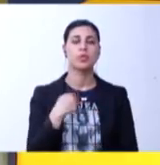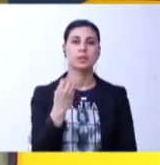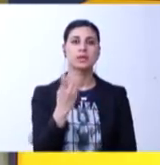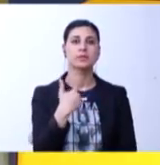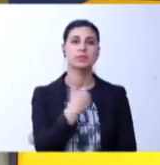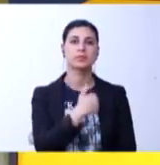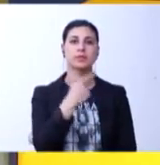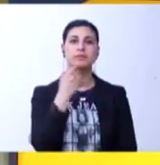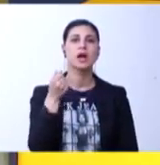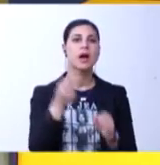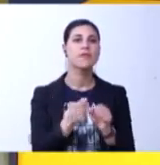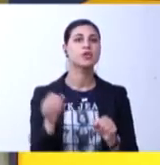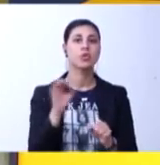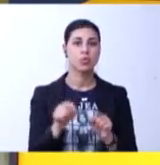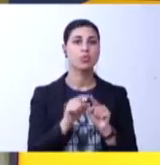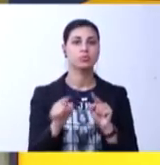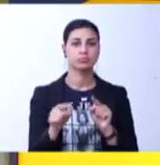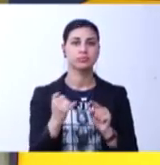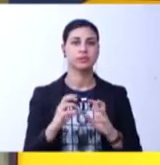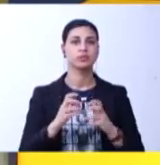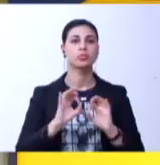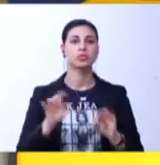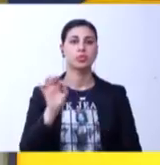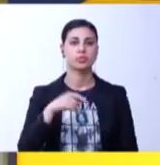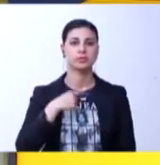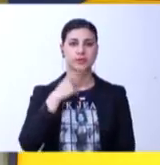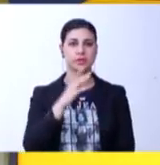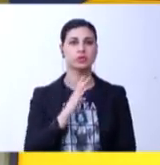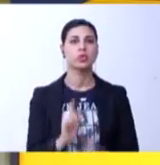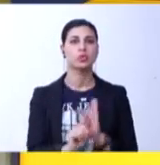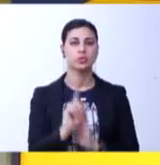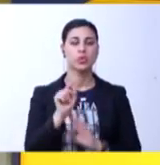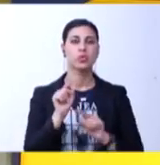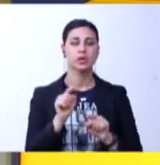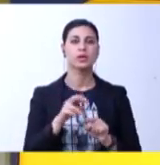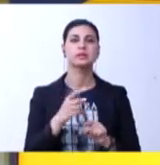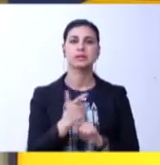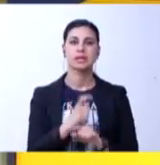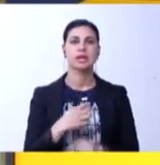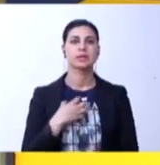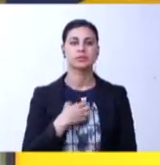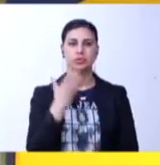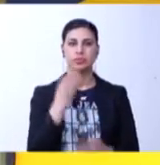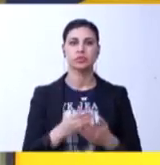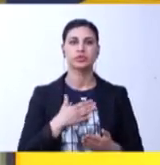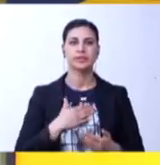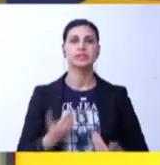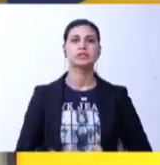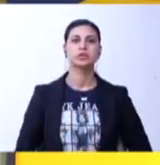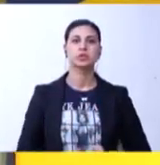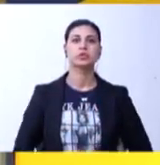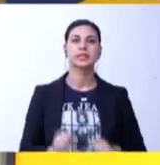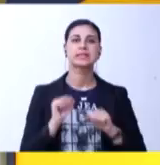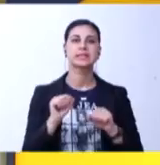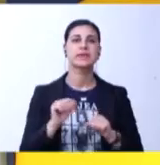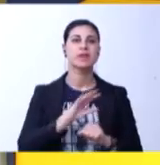შეგახსენებთ, საგზაო უსაფრთხოების კვირეული, მსოფლიო კვირეული მიმდინარეობს და ეს ხას უსვამს, რომ ჩვენი სიცოცხლე დასაცავია